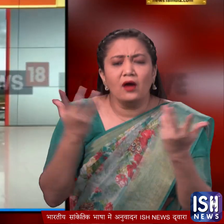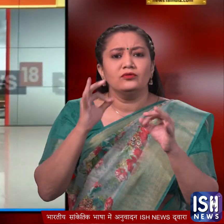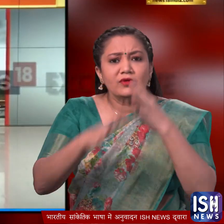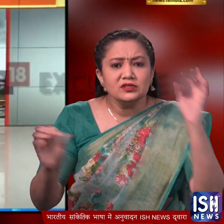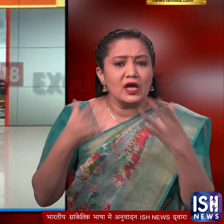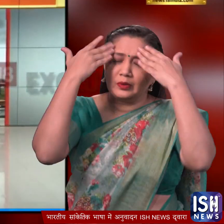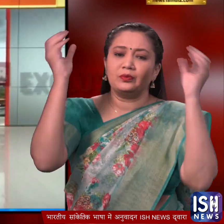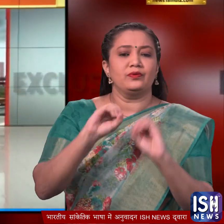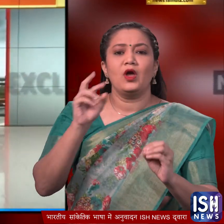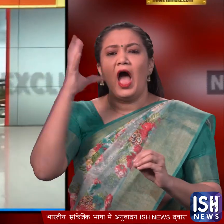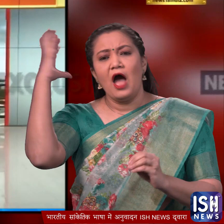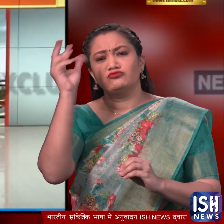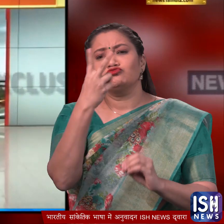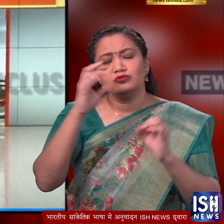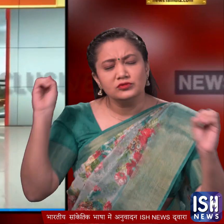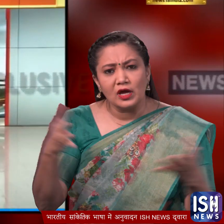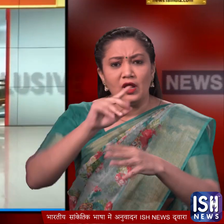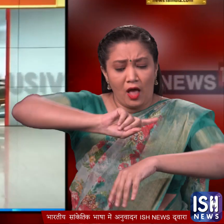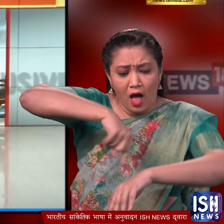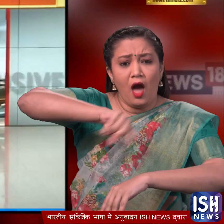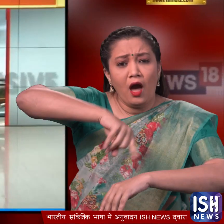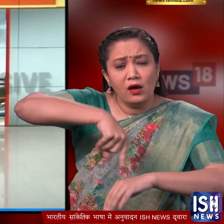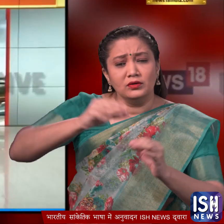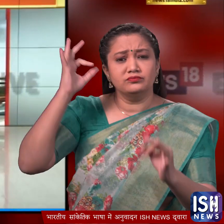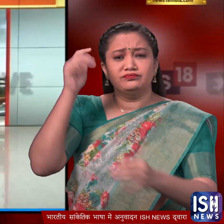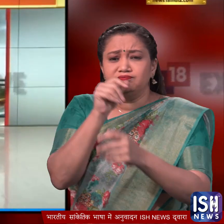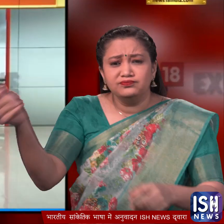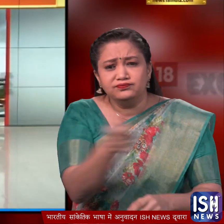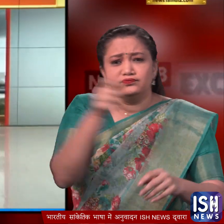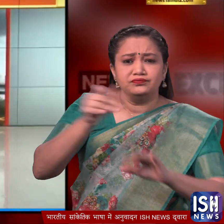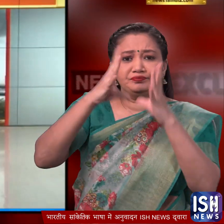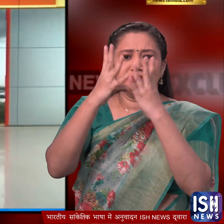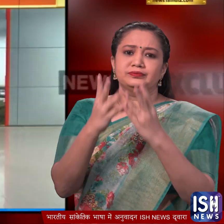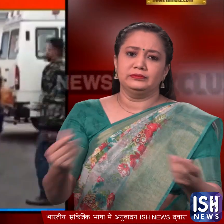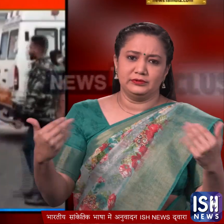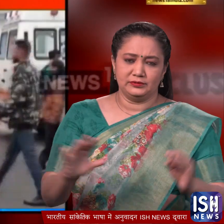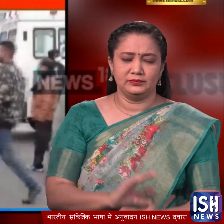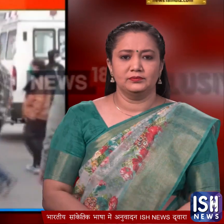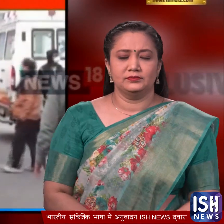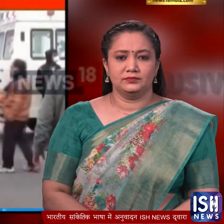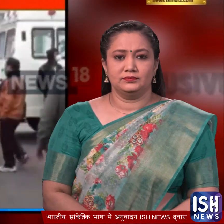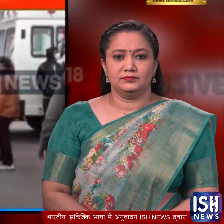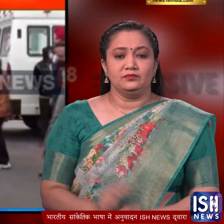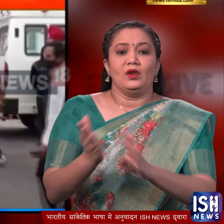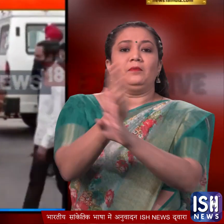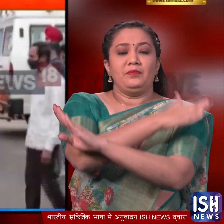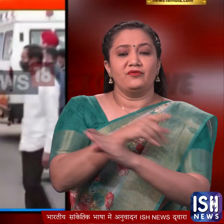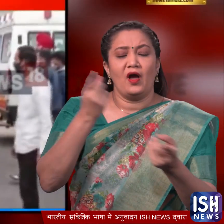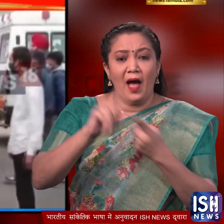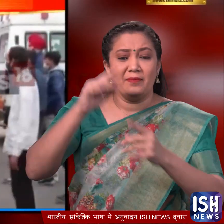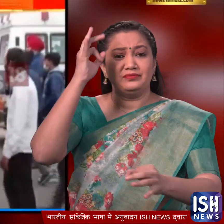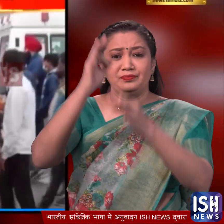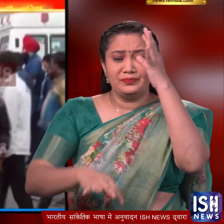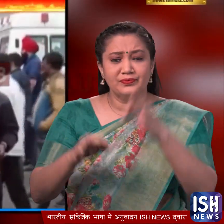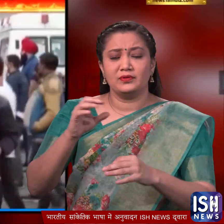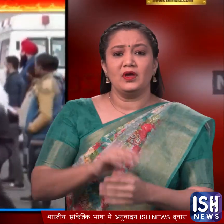नहीं चला, लेकिन दोपहर के 2 बजे के करीब लगी आग को कई घंटों की मशक्कत के बाद बुझाया जा सका। लेकिन उससे पहले जैसे ही